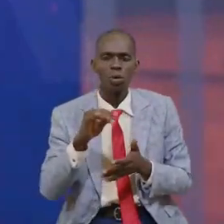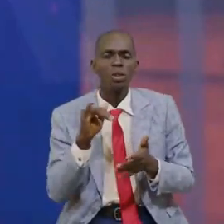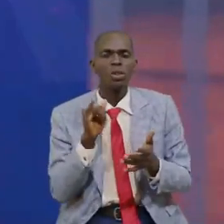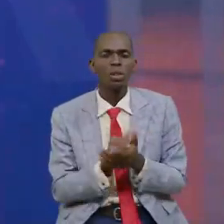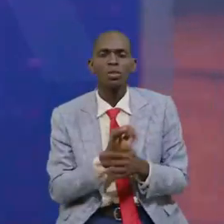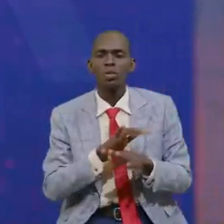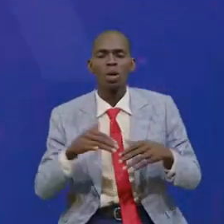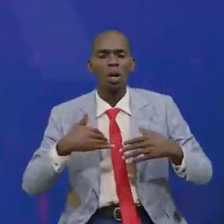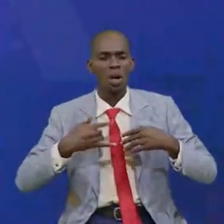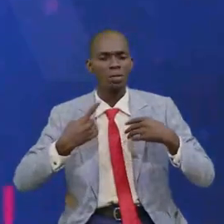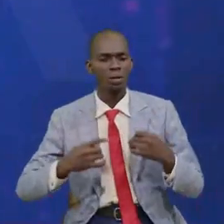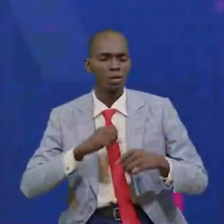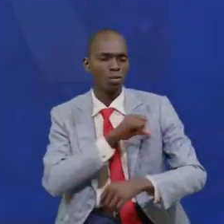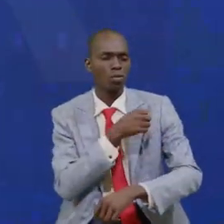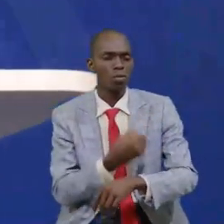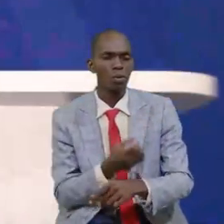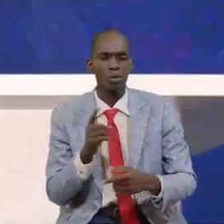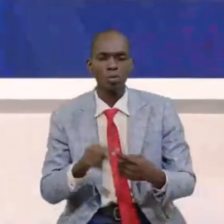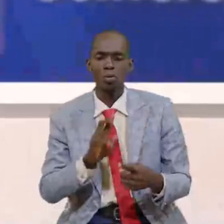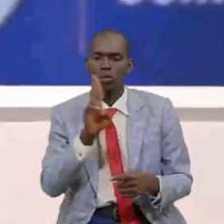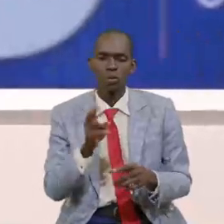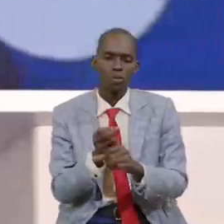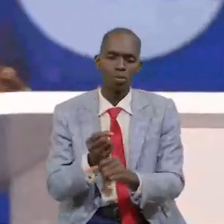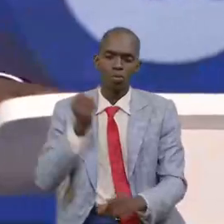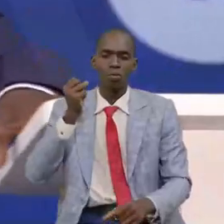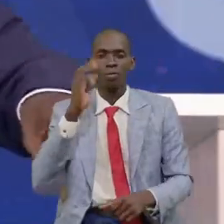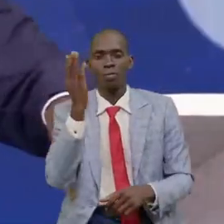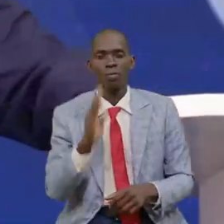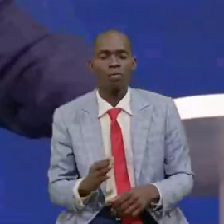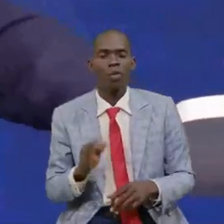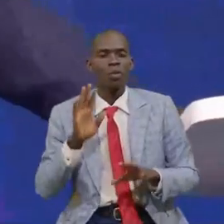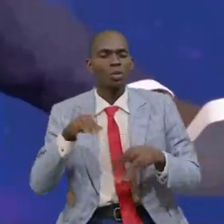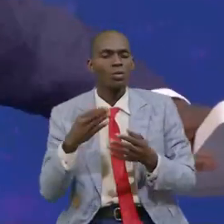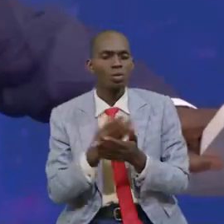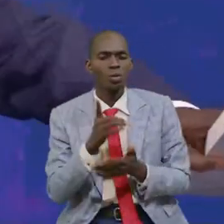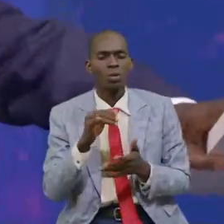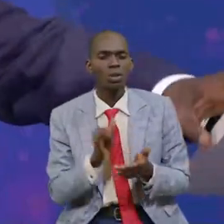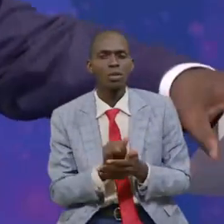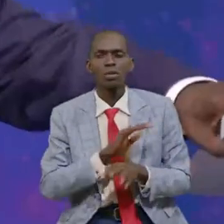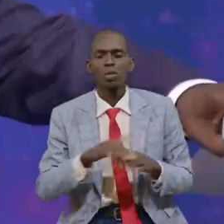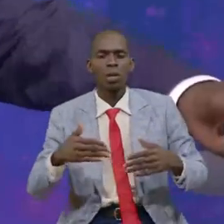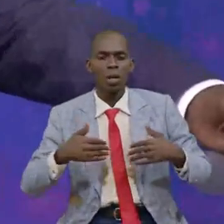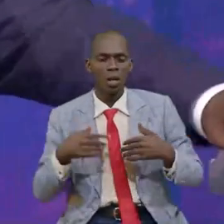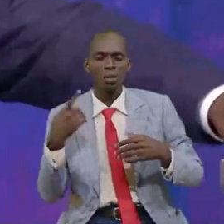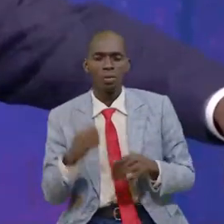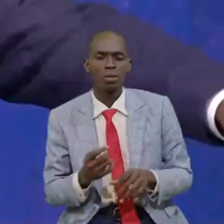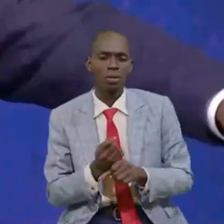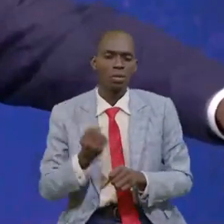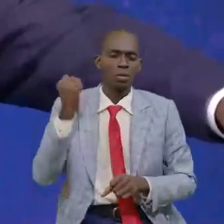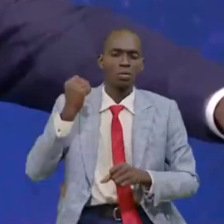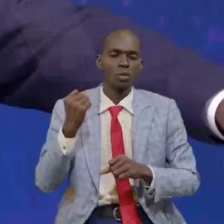porter une épée. On te donnera quelqu'un qui n'a même pas une armure. On va te donner quelqu'un